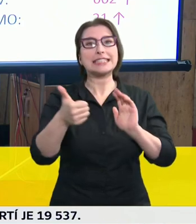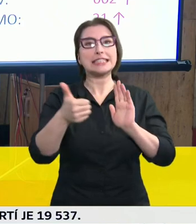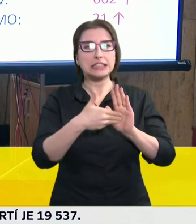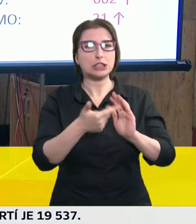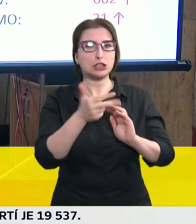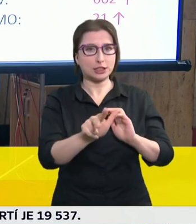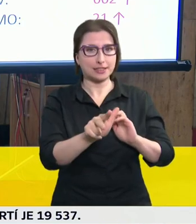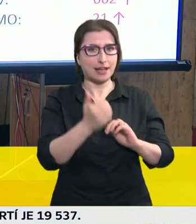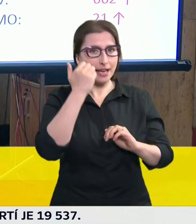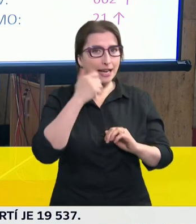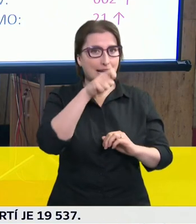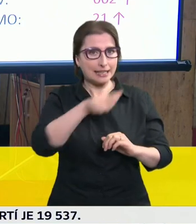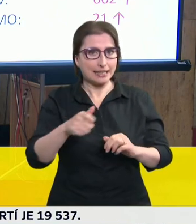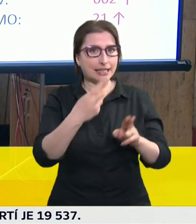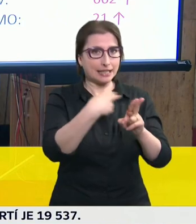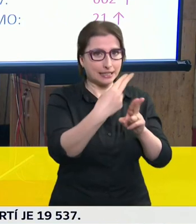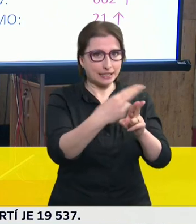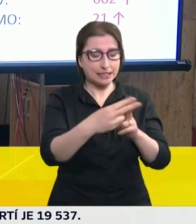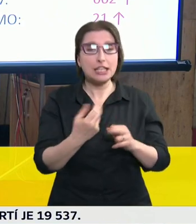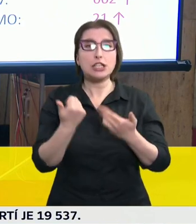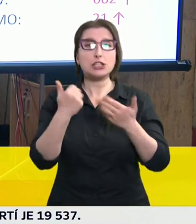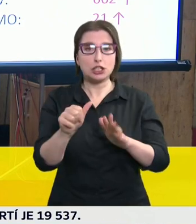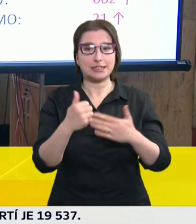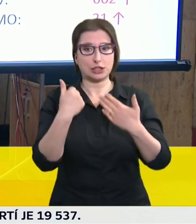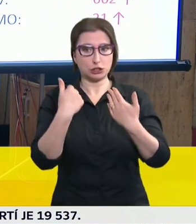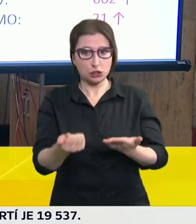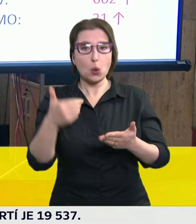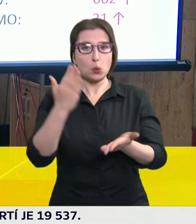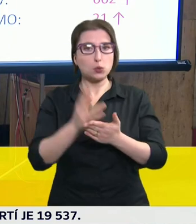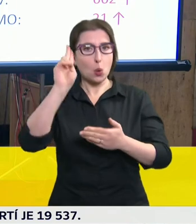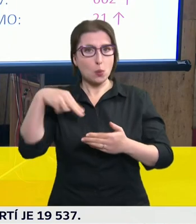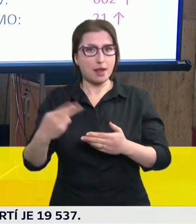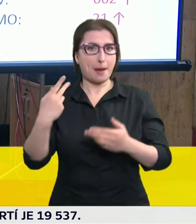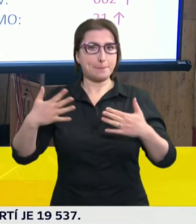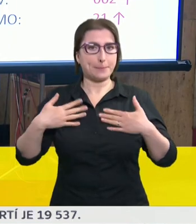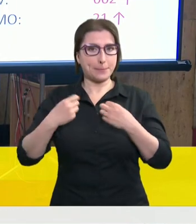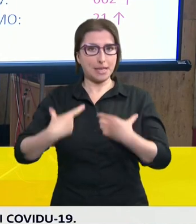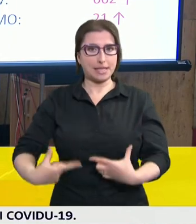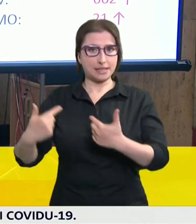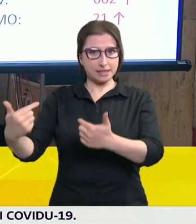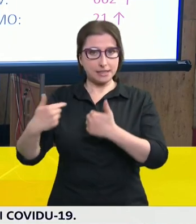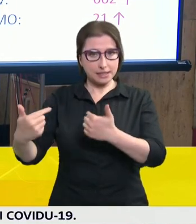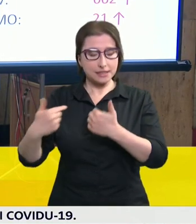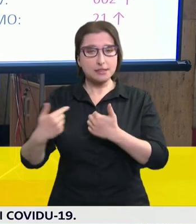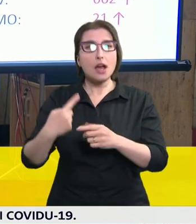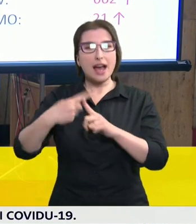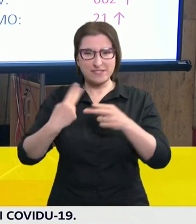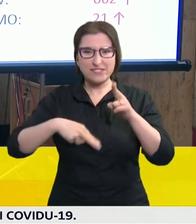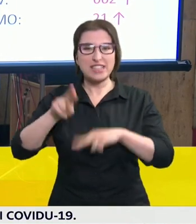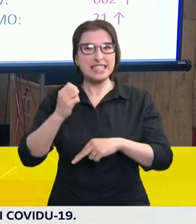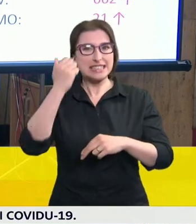pacientů, 660 pacientů vyžaduje umělou plicní ventilaci a je vyšší počet pacientů